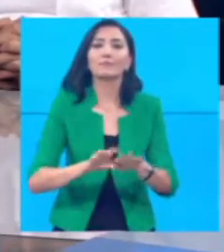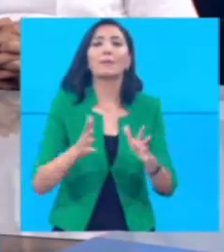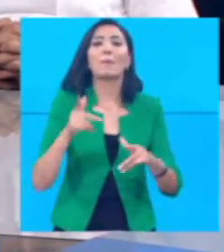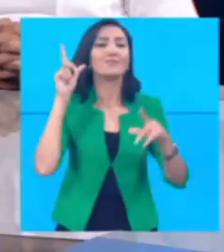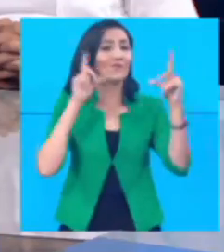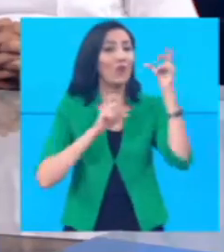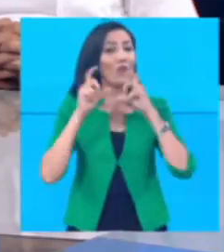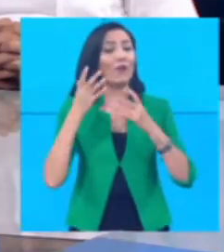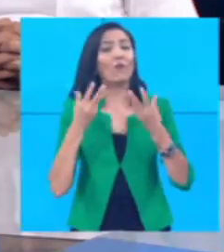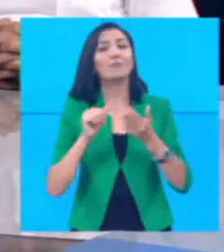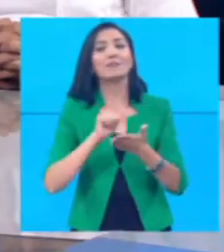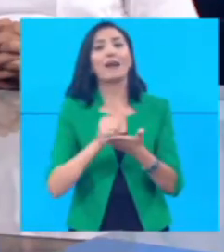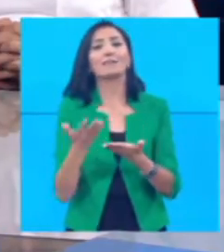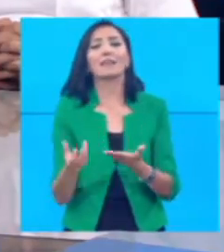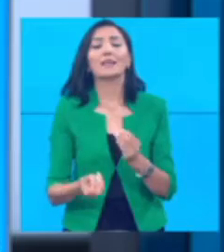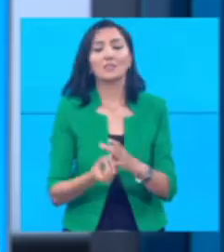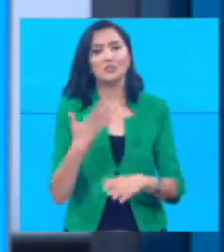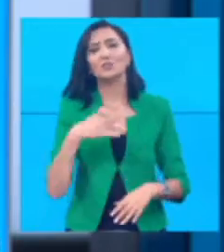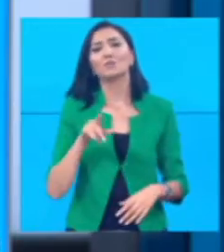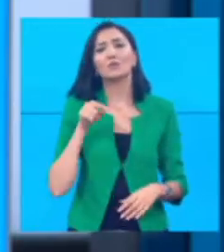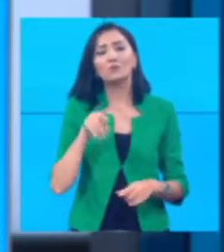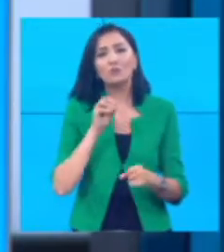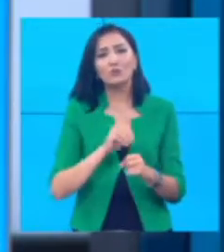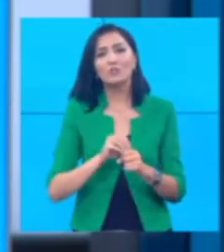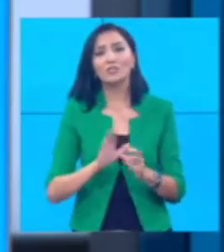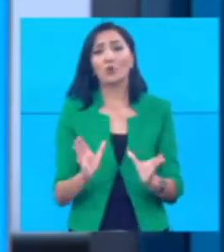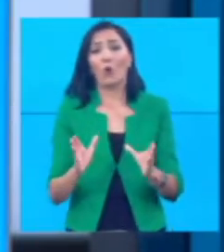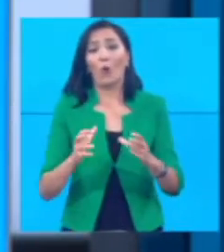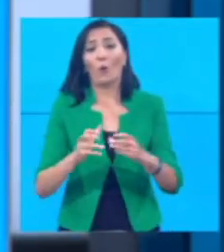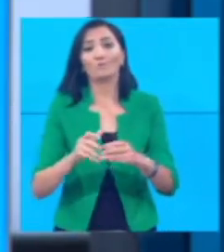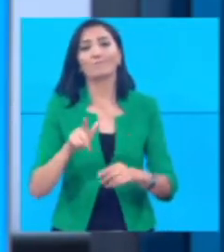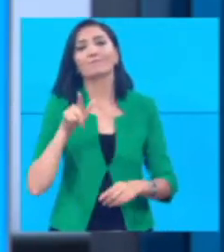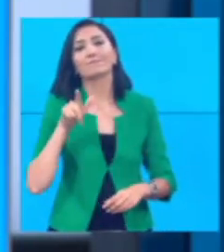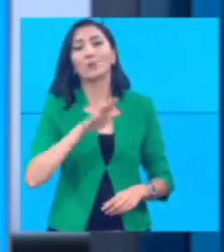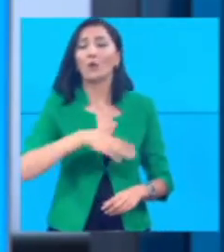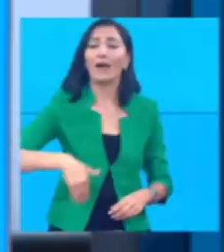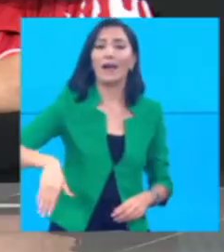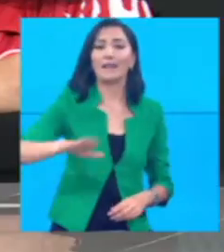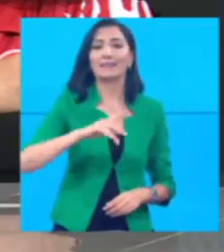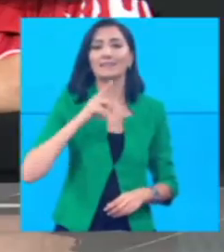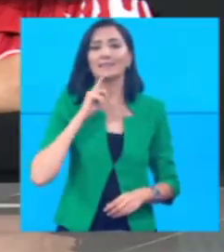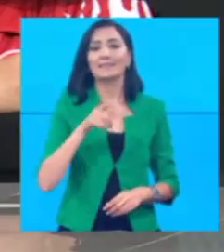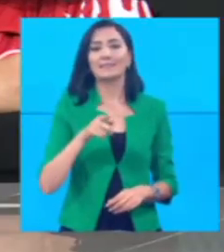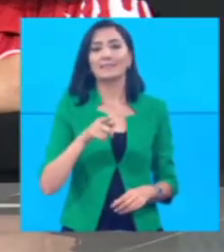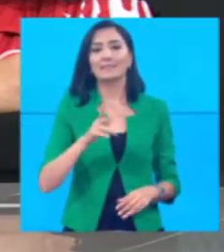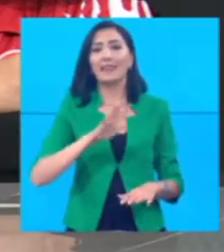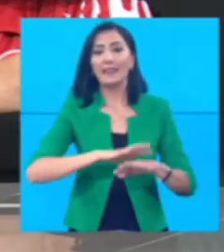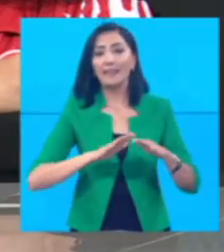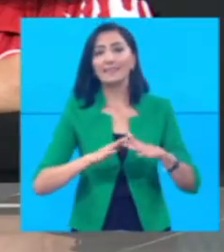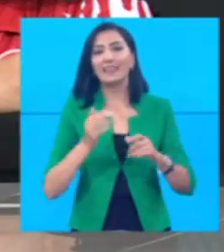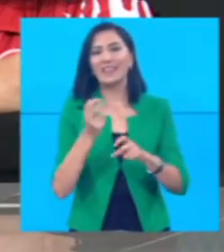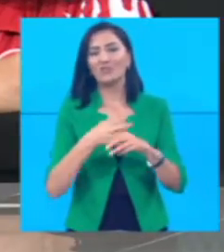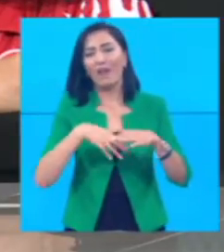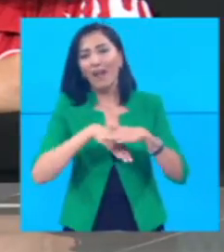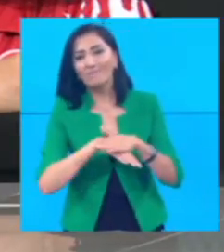yayınlanamaz. Hı-hı. Fotoğraf olmazsa gazetelerde çıkmaz. Yani bunun için komplike bir çalışma gerekiyor. Bütün herkesin